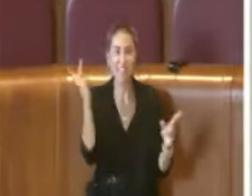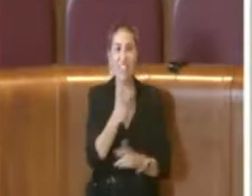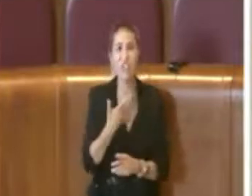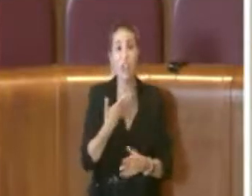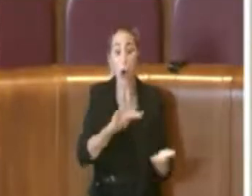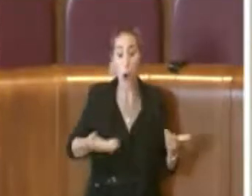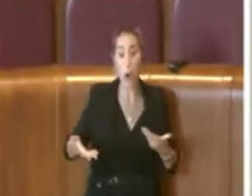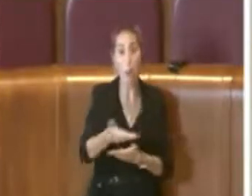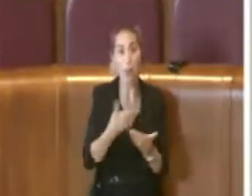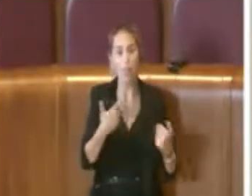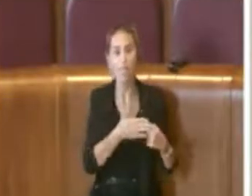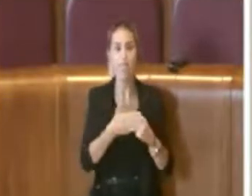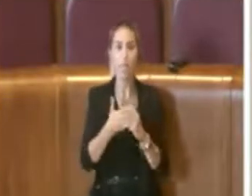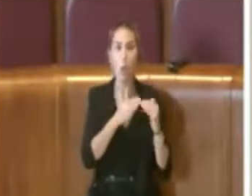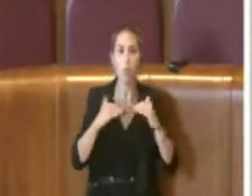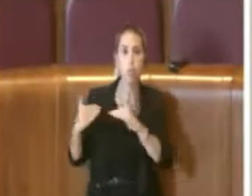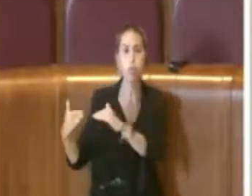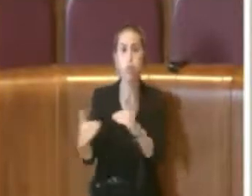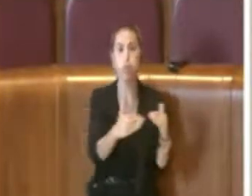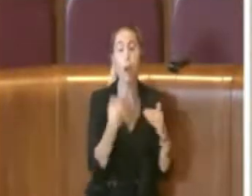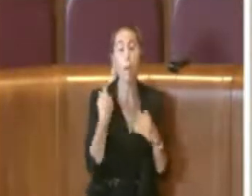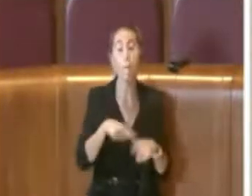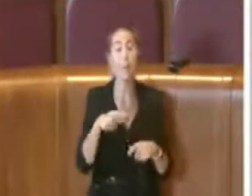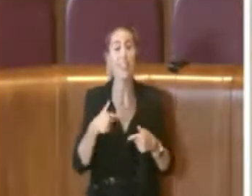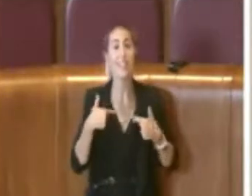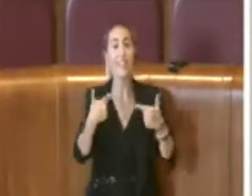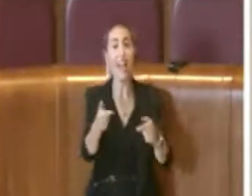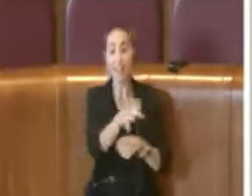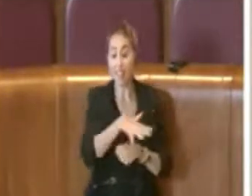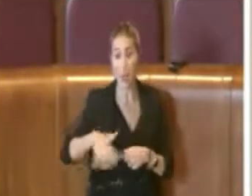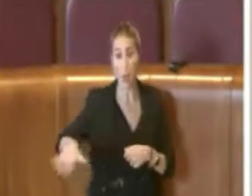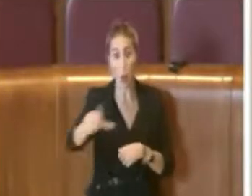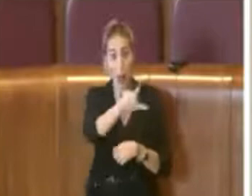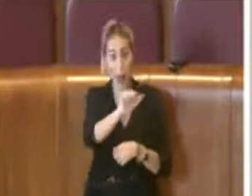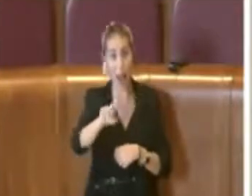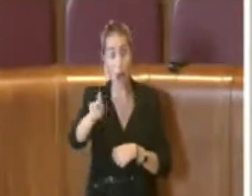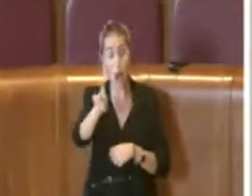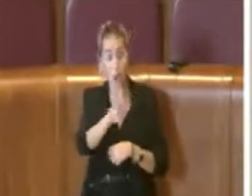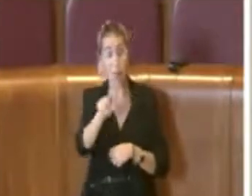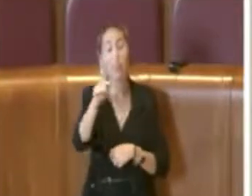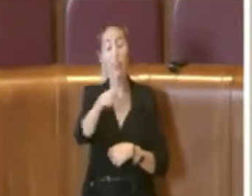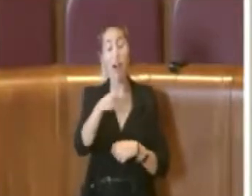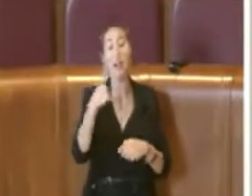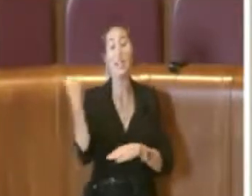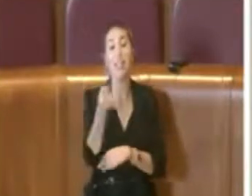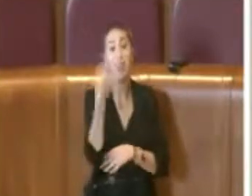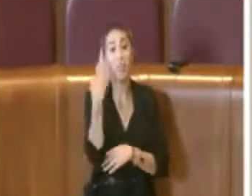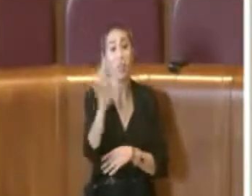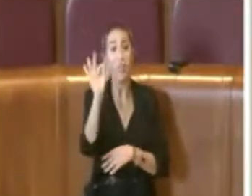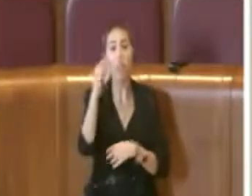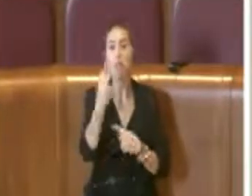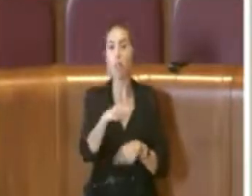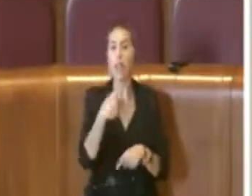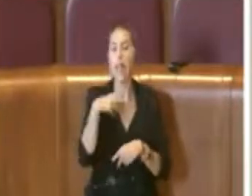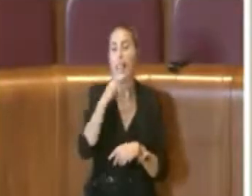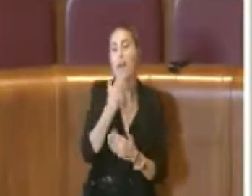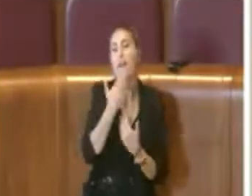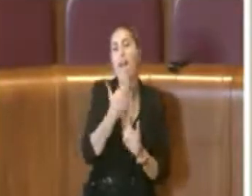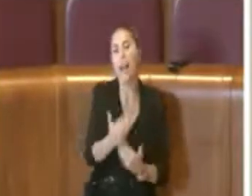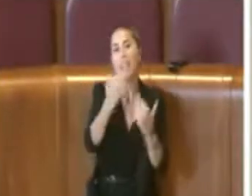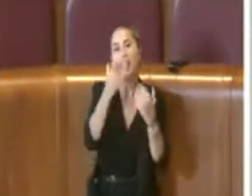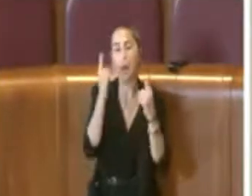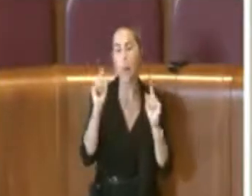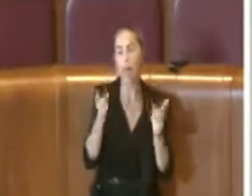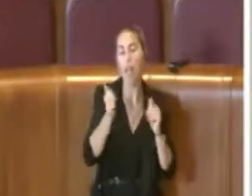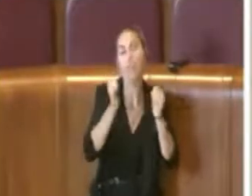sia questo supporto unanime. Quindi tengo solo a ringraziare i cittadini